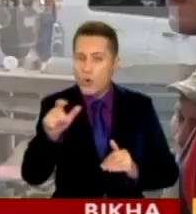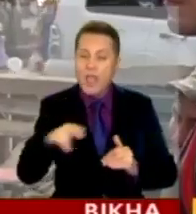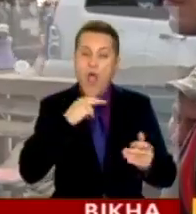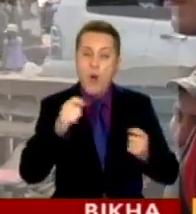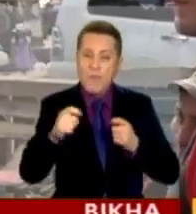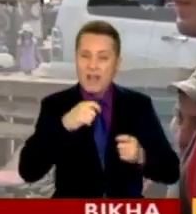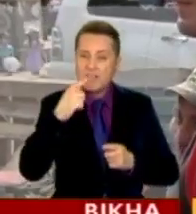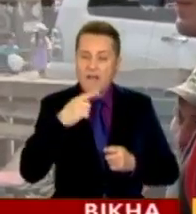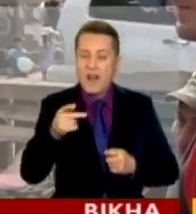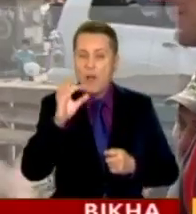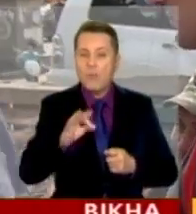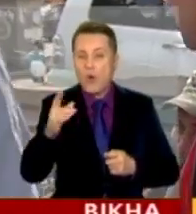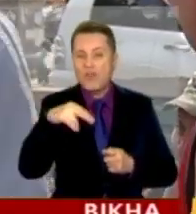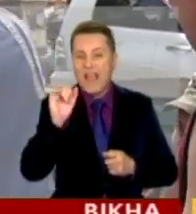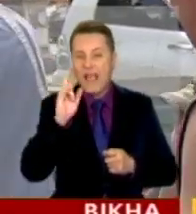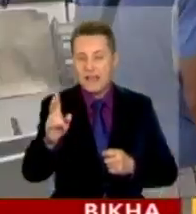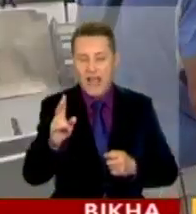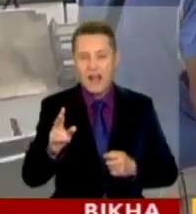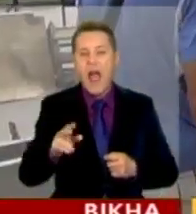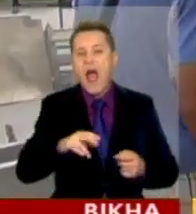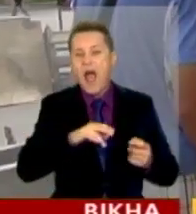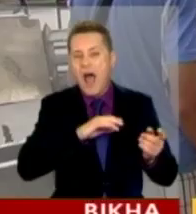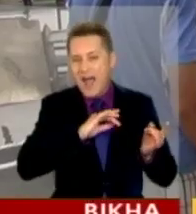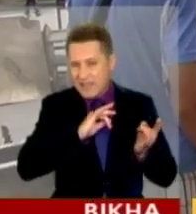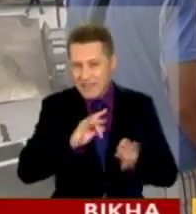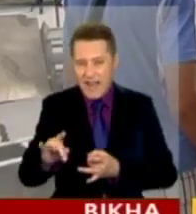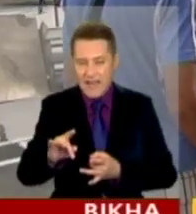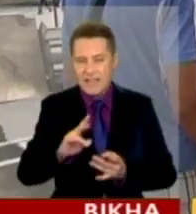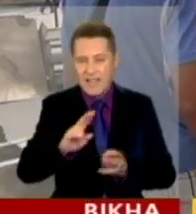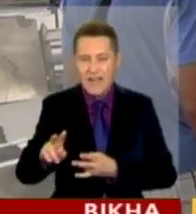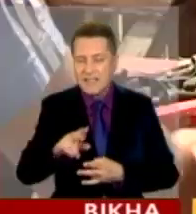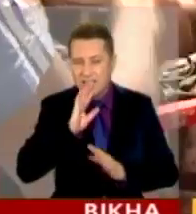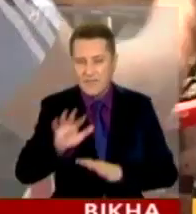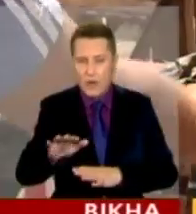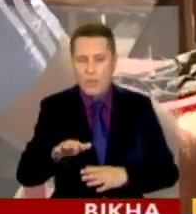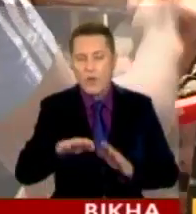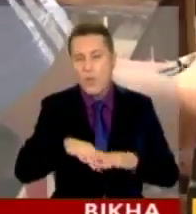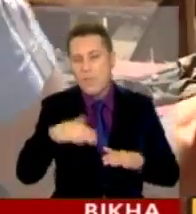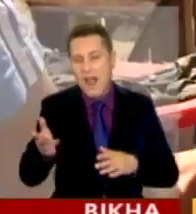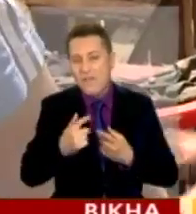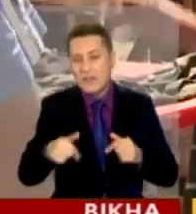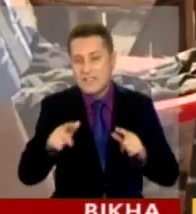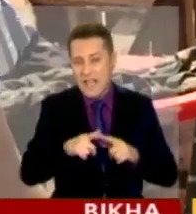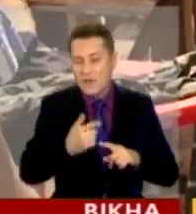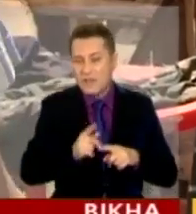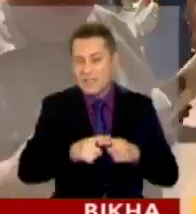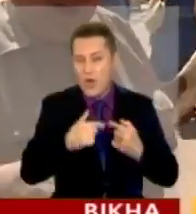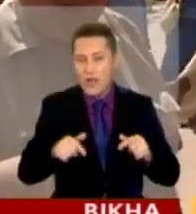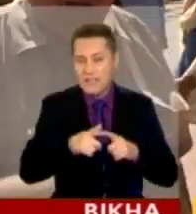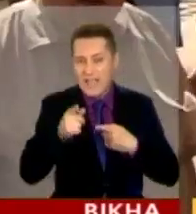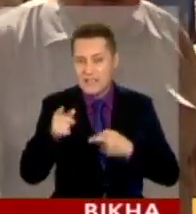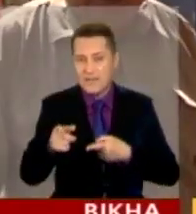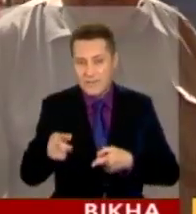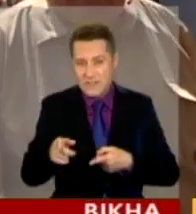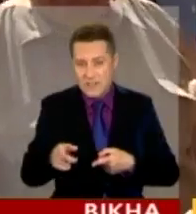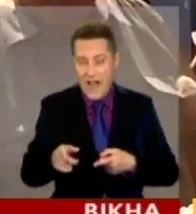про ДНР, але відвертих терористів недолюблюють. Ще Дмитро не любить правого сектору. У нього на батьківщині цієї організації лякають неслухняних дітей.